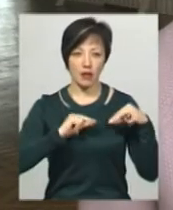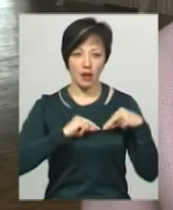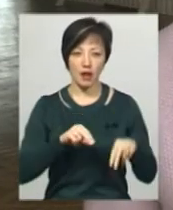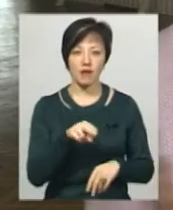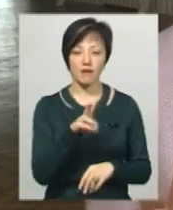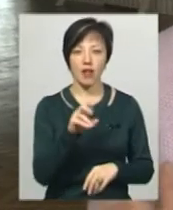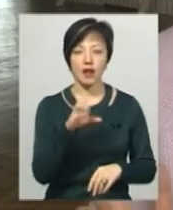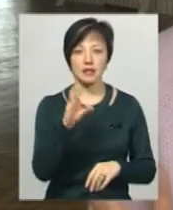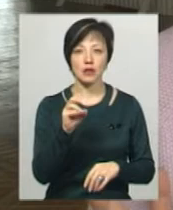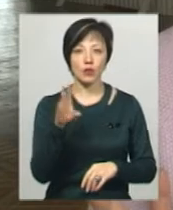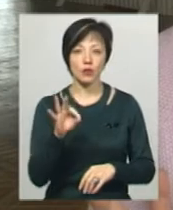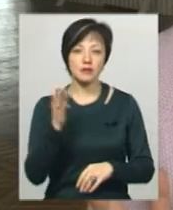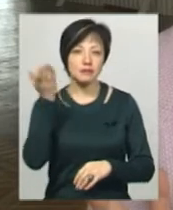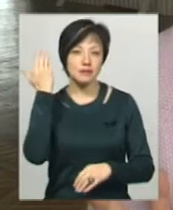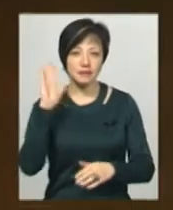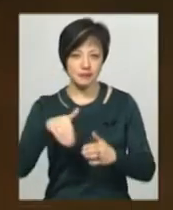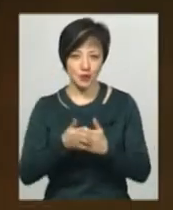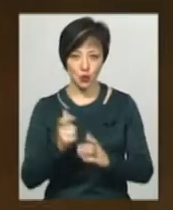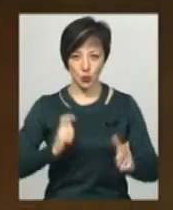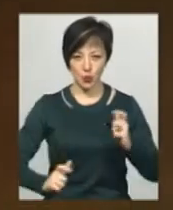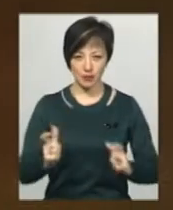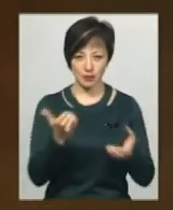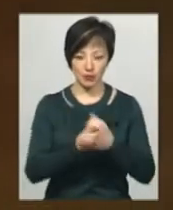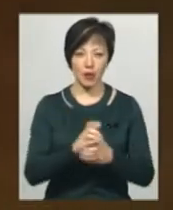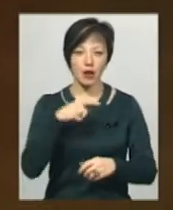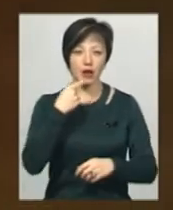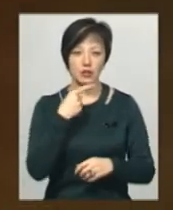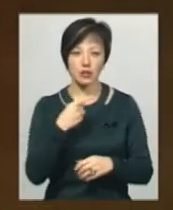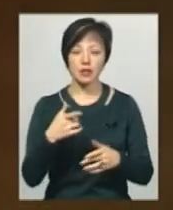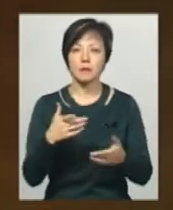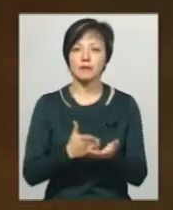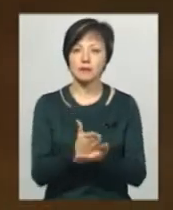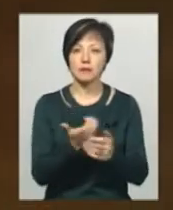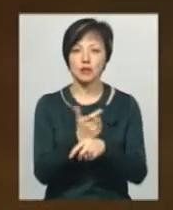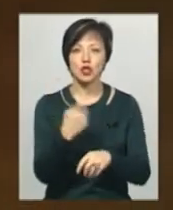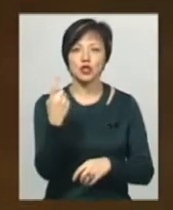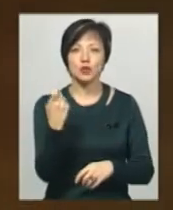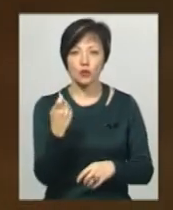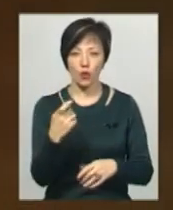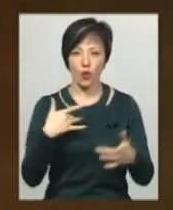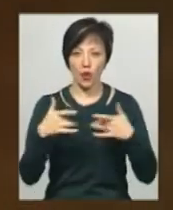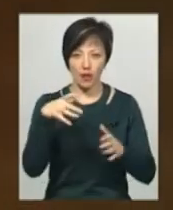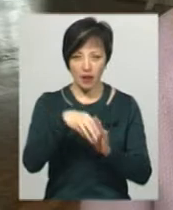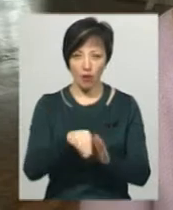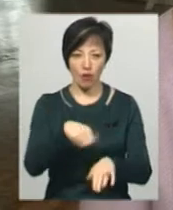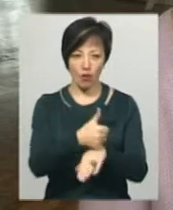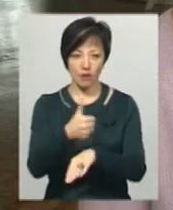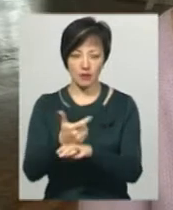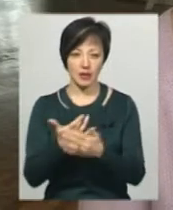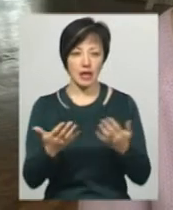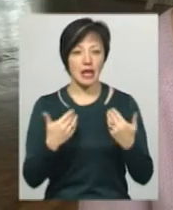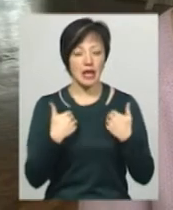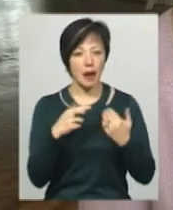Лариса Власенко знає жінку з часів студентства. Актриса каже, Поліна Попач зіграла більше сотні ролей, серед яких і головні. Я